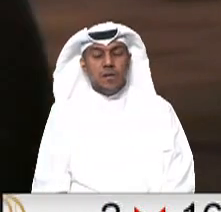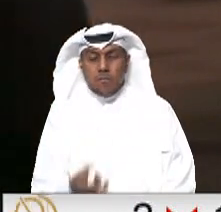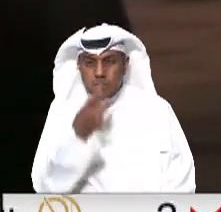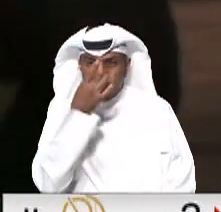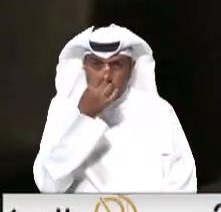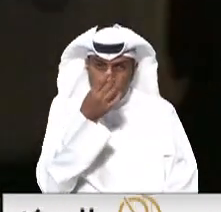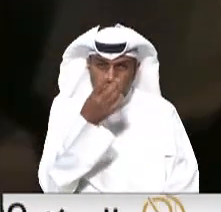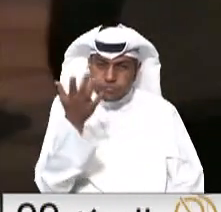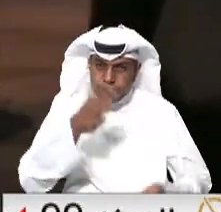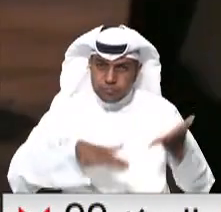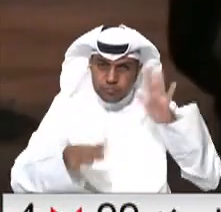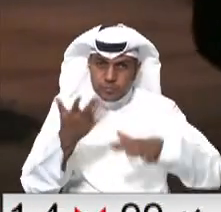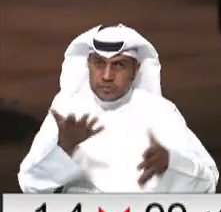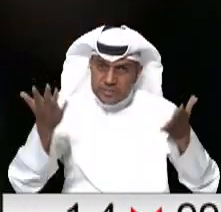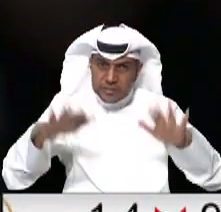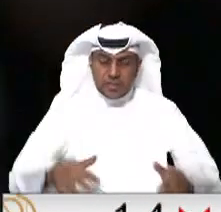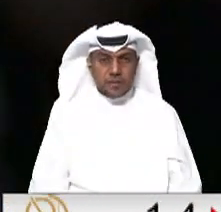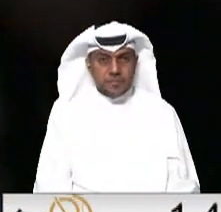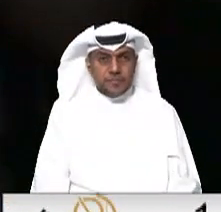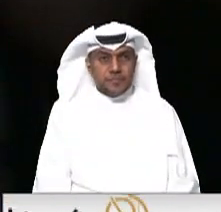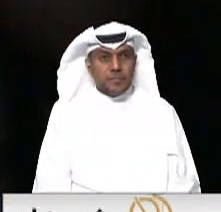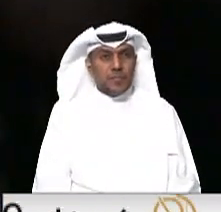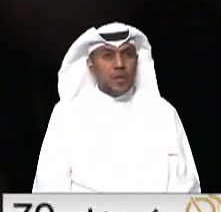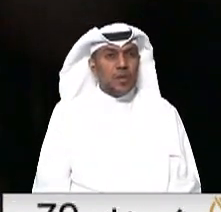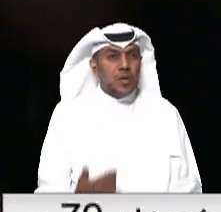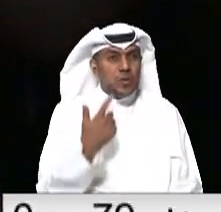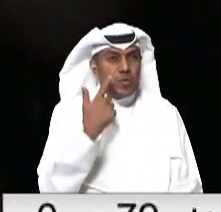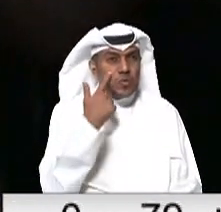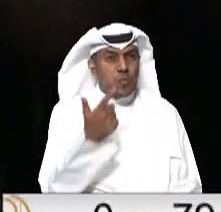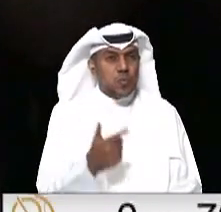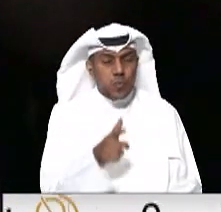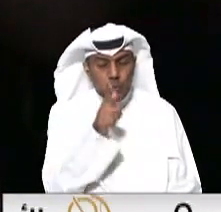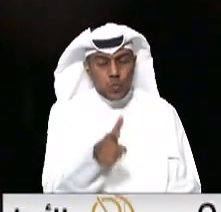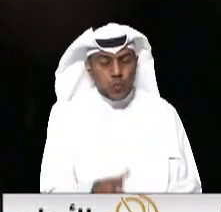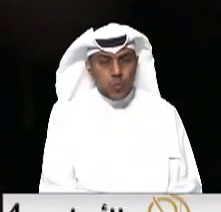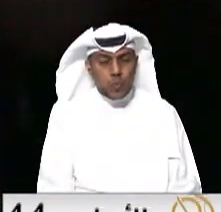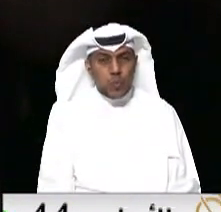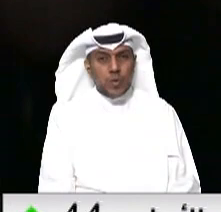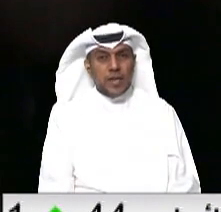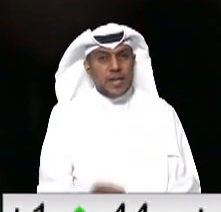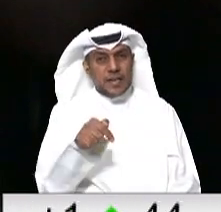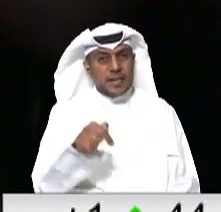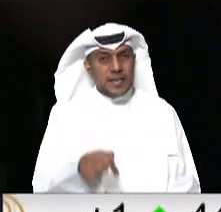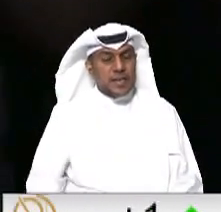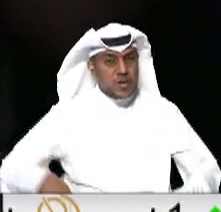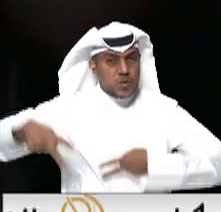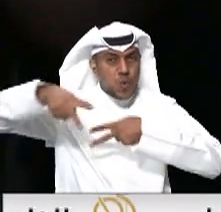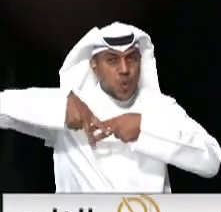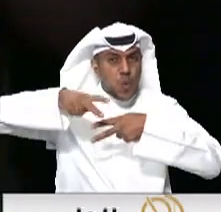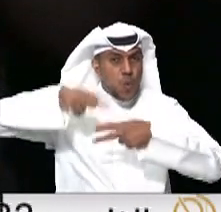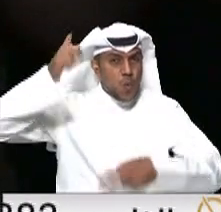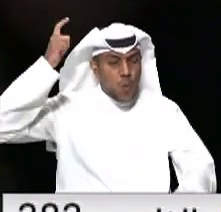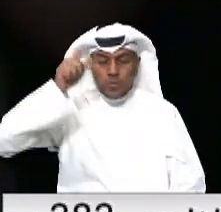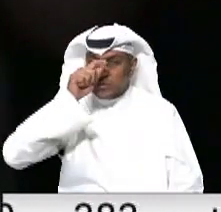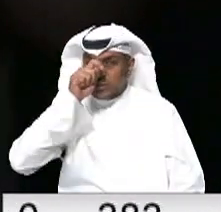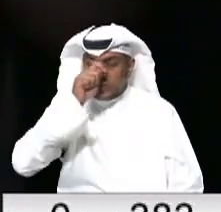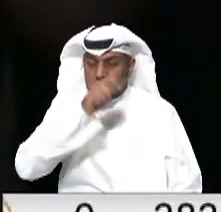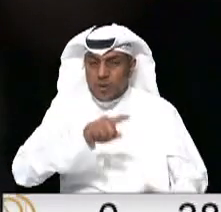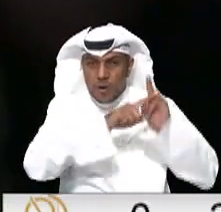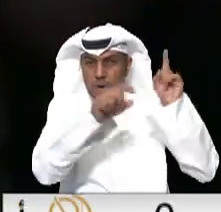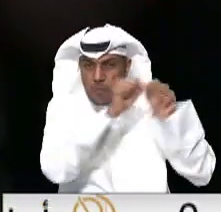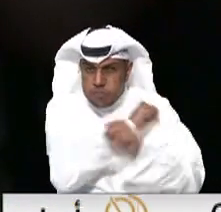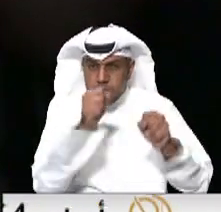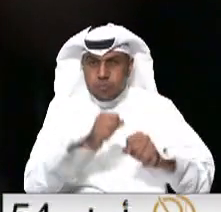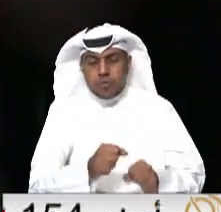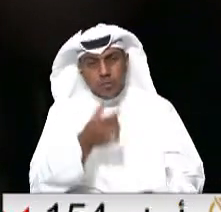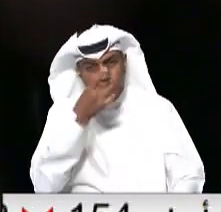اللي بيكون فيها جيش الاحتلال. التقتيل والدمار الذي تقوم به إسرائيل في غزة فوق كل التصورات ولا يمكن